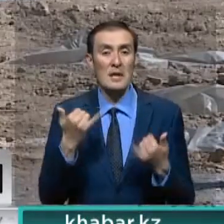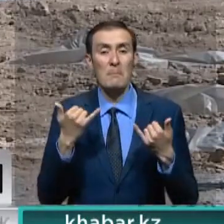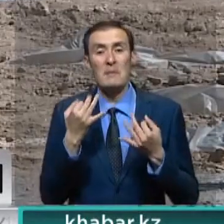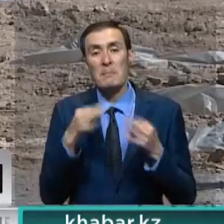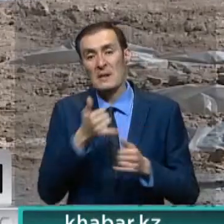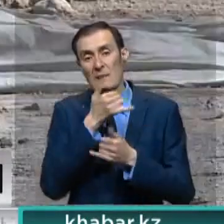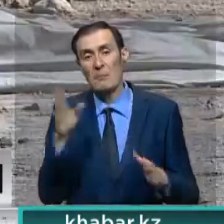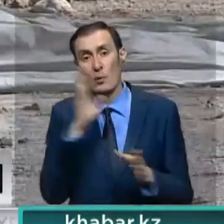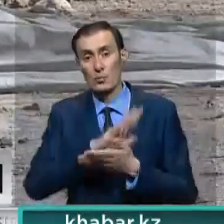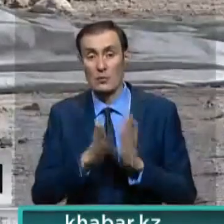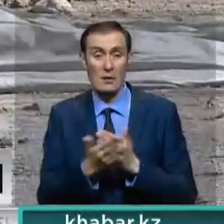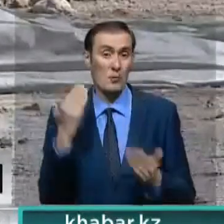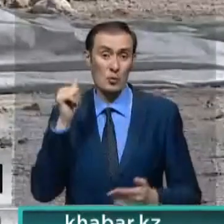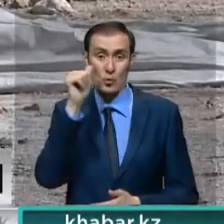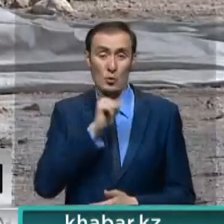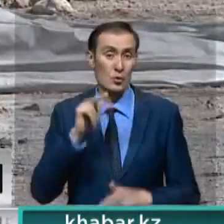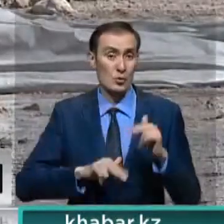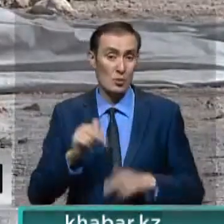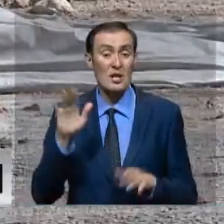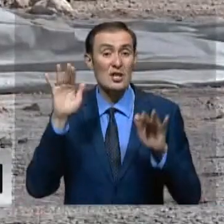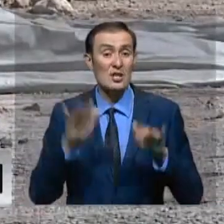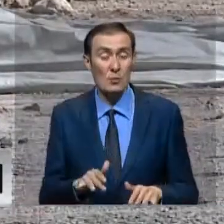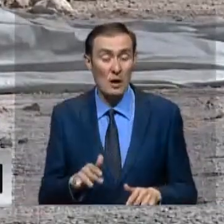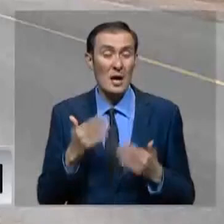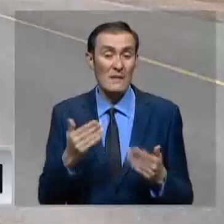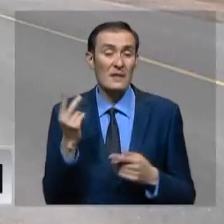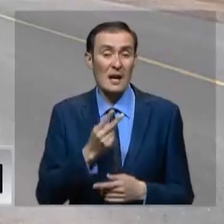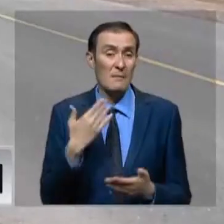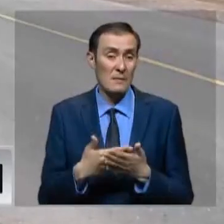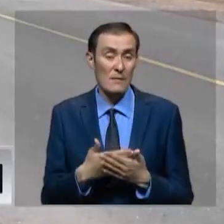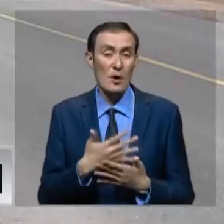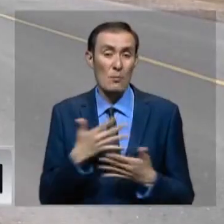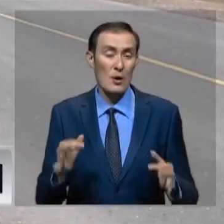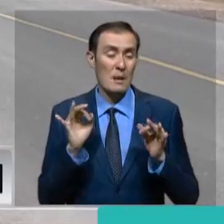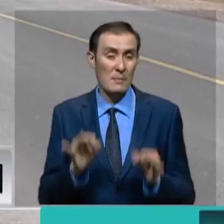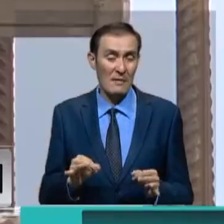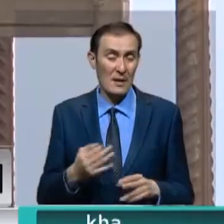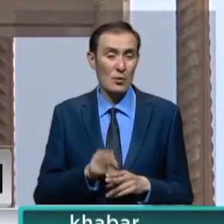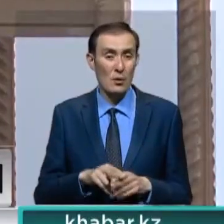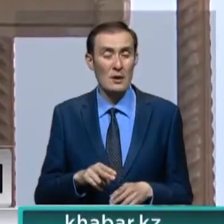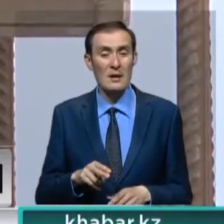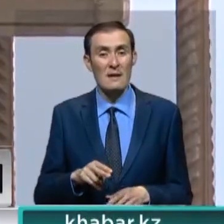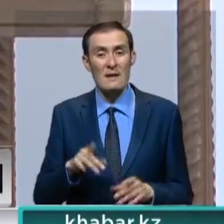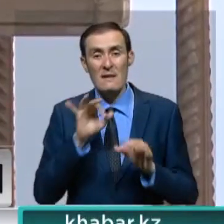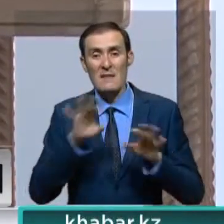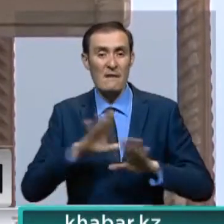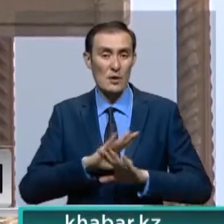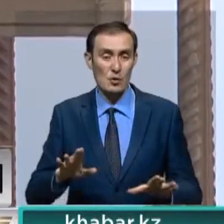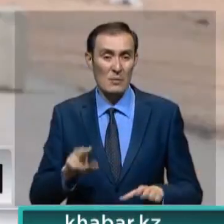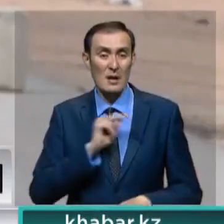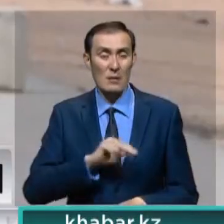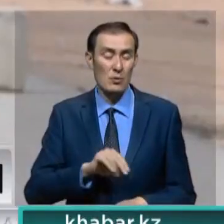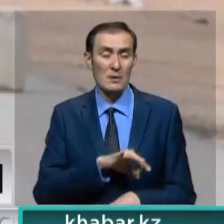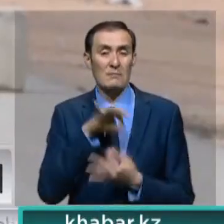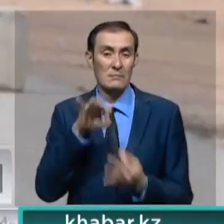погодные условия. Хотя в предыдущие годы строили даже зимой. И версия вторая, более правдоподобная, но неохотно афишируемая. Работа